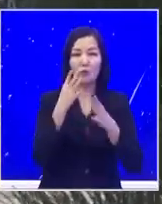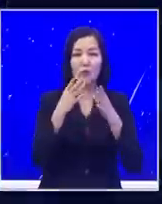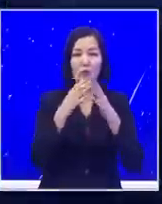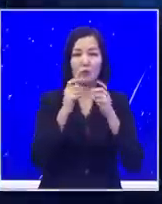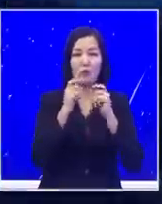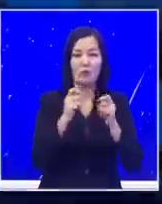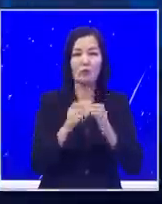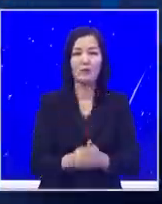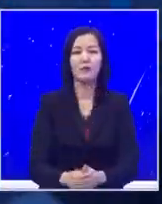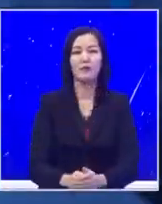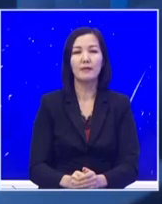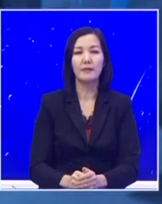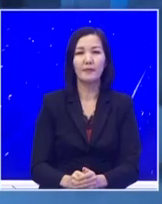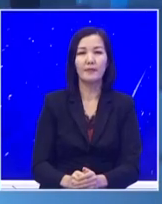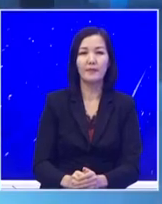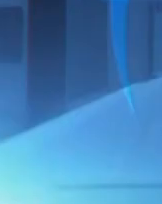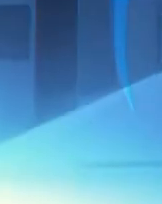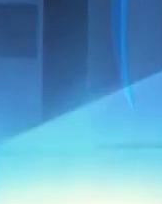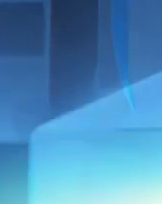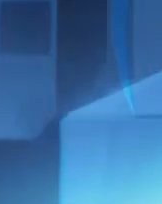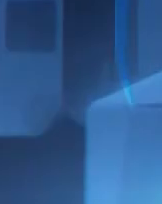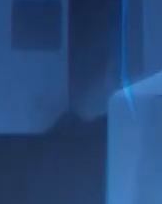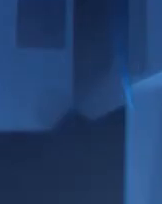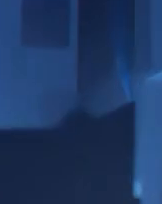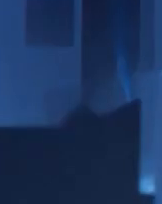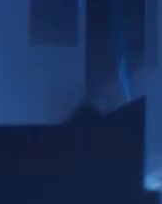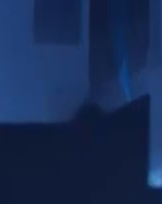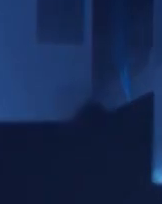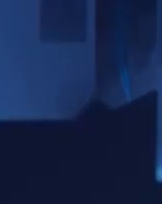қатарында. Гүлжанат Бақылжанова, Айдос Қалиев, Жетісу телеарнасы.